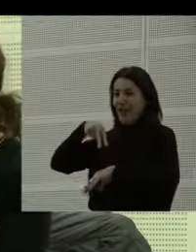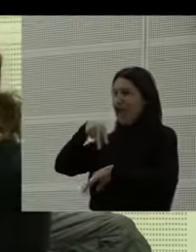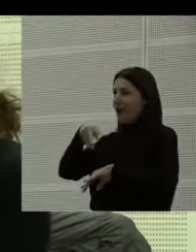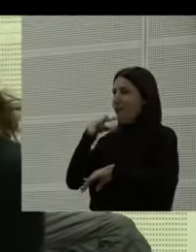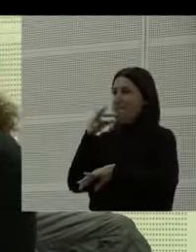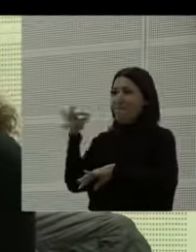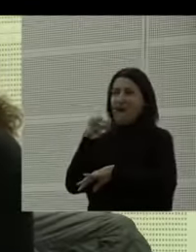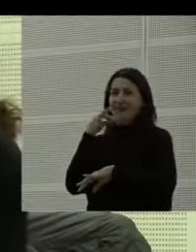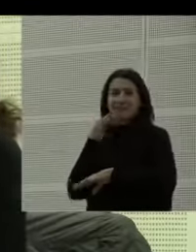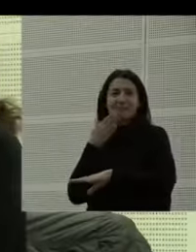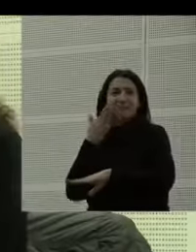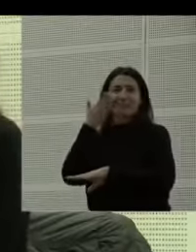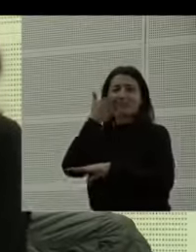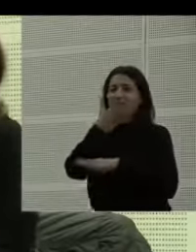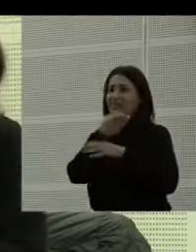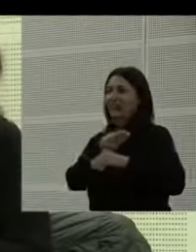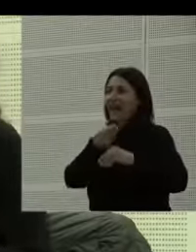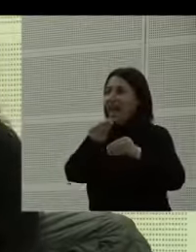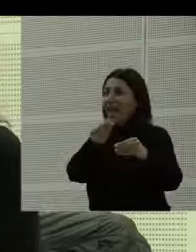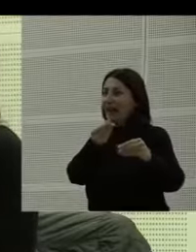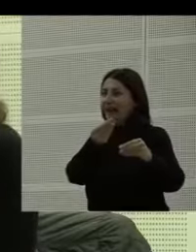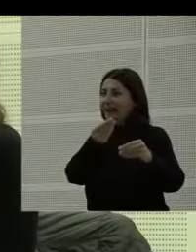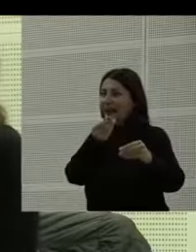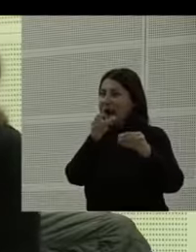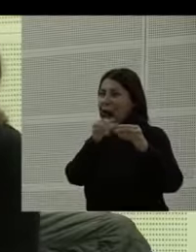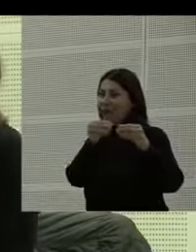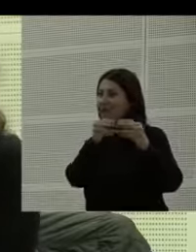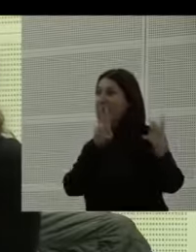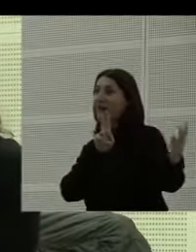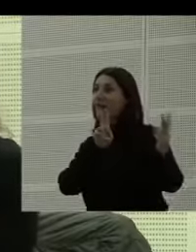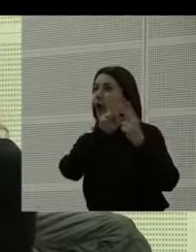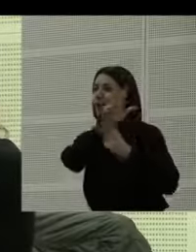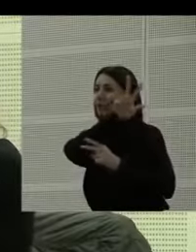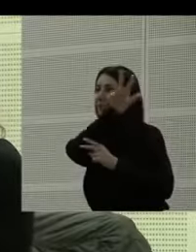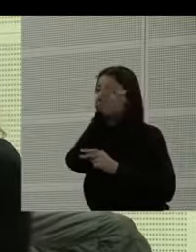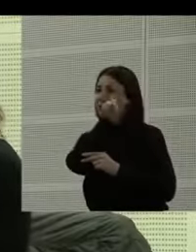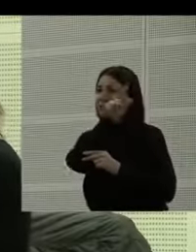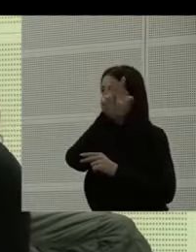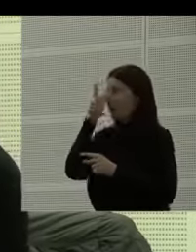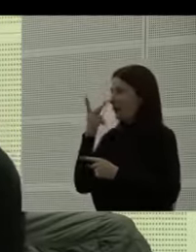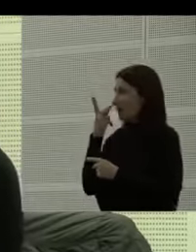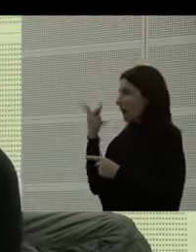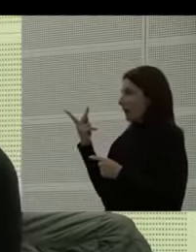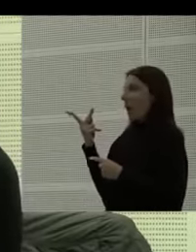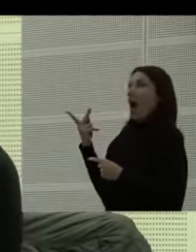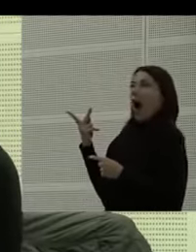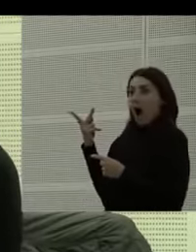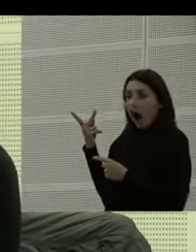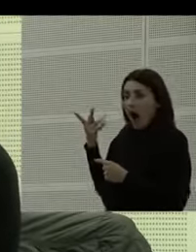il principe, che si innamora perdutamente di questa meravigliosa fanciulla. Anche